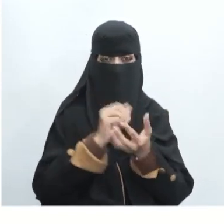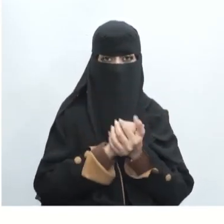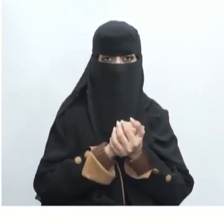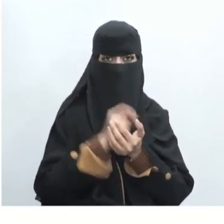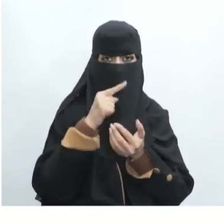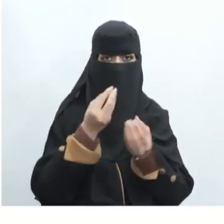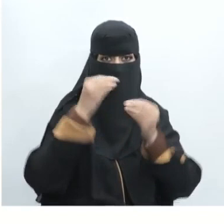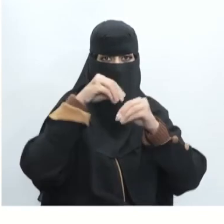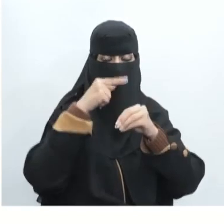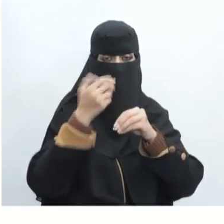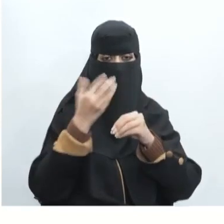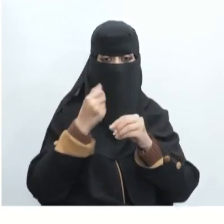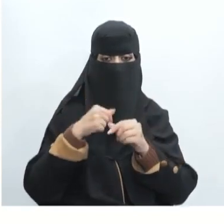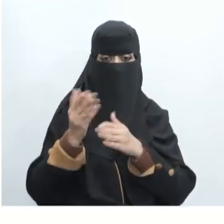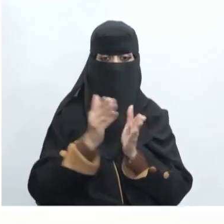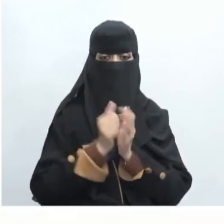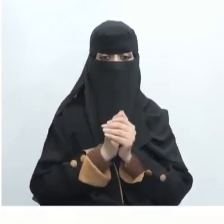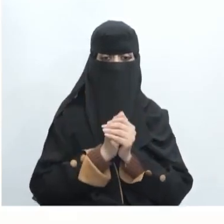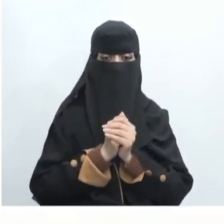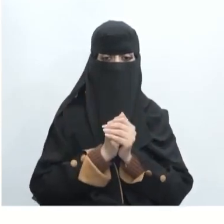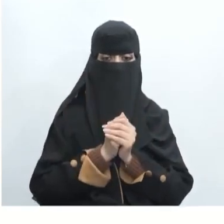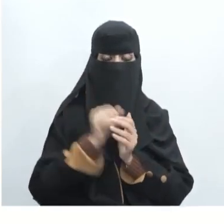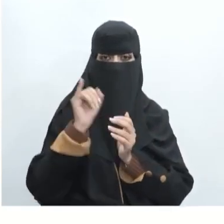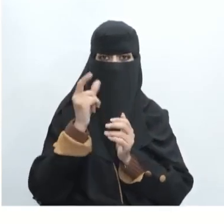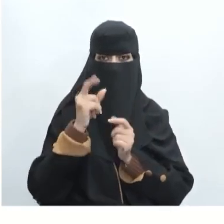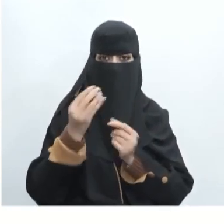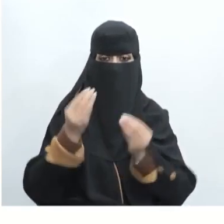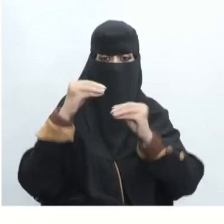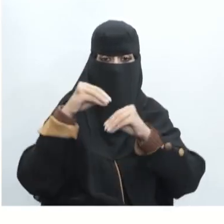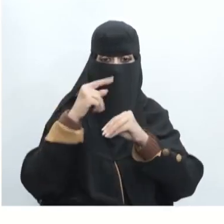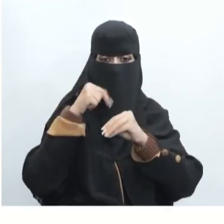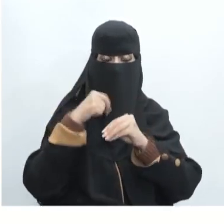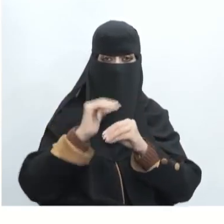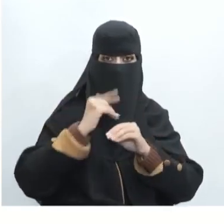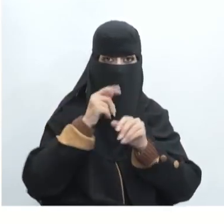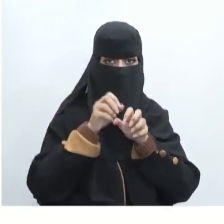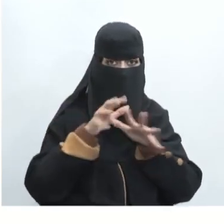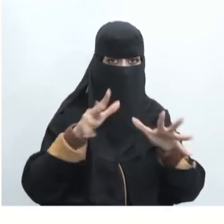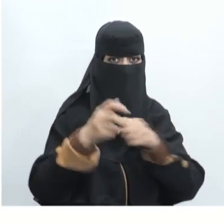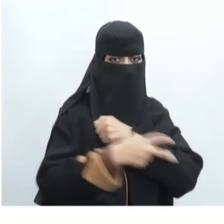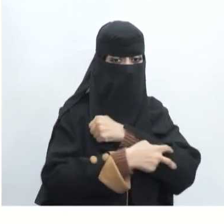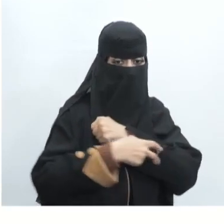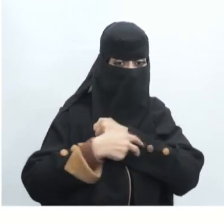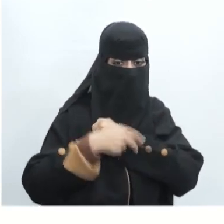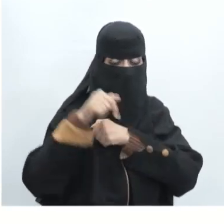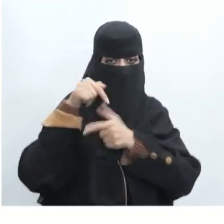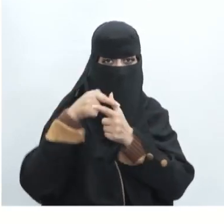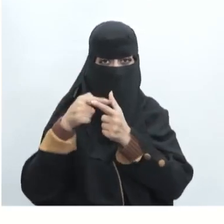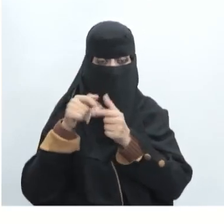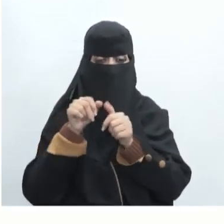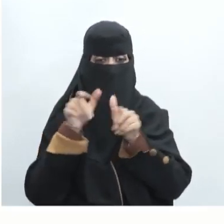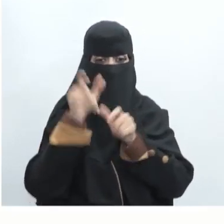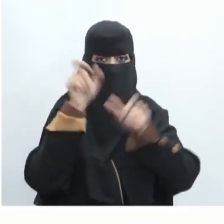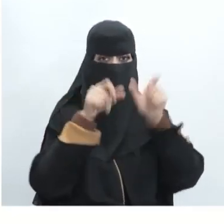زياده في الانتاج الطلاب ما هي النتائج التي تؤدي او ينتج عن